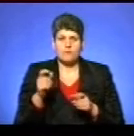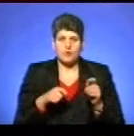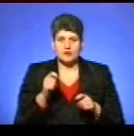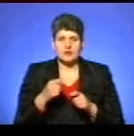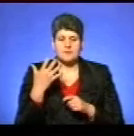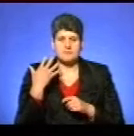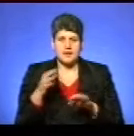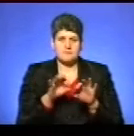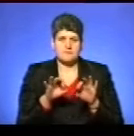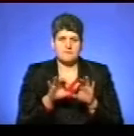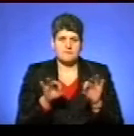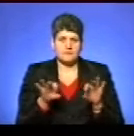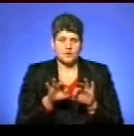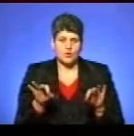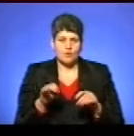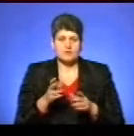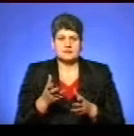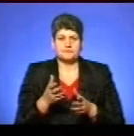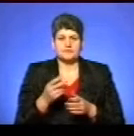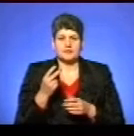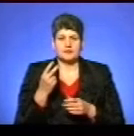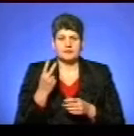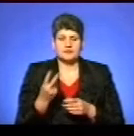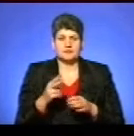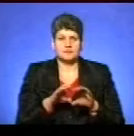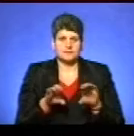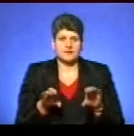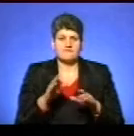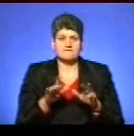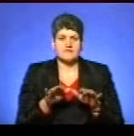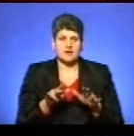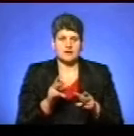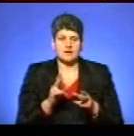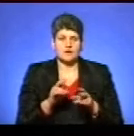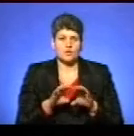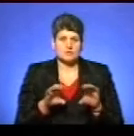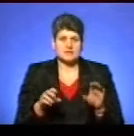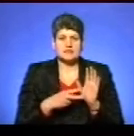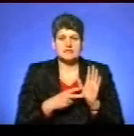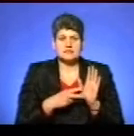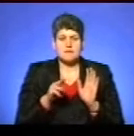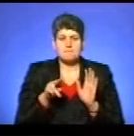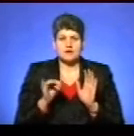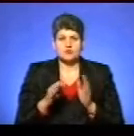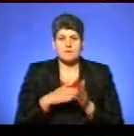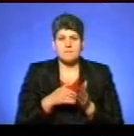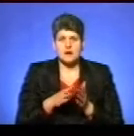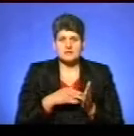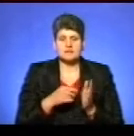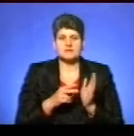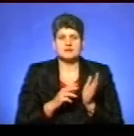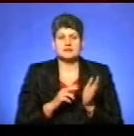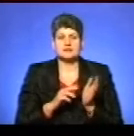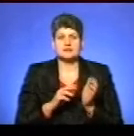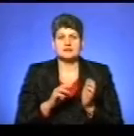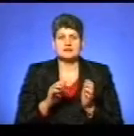такої копченої, 2 палки кобаски вареної, 7 пачок масла і сир голландський